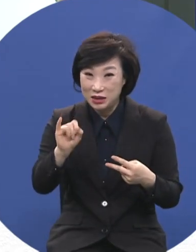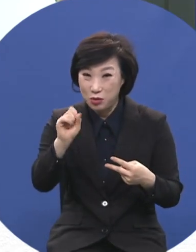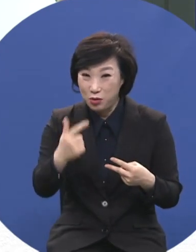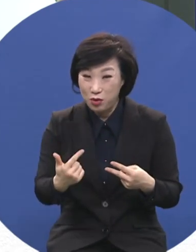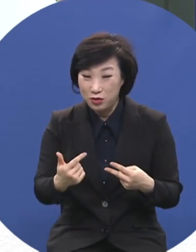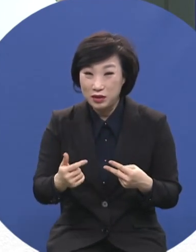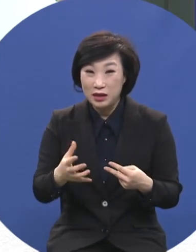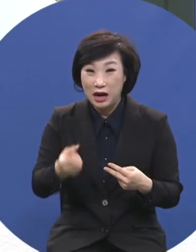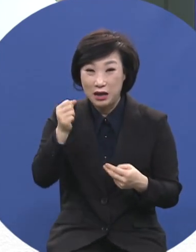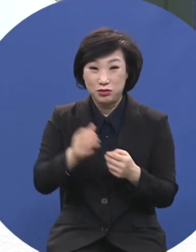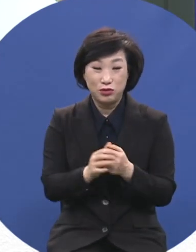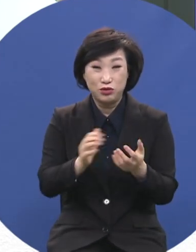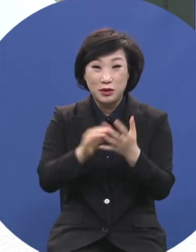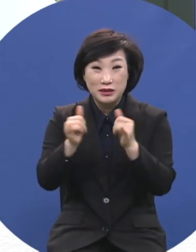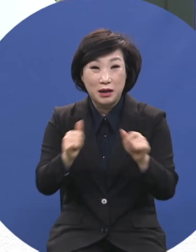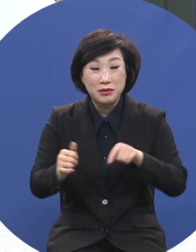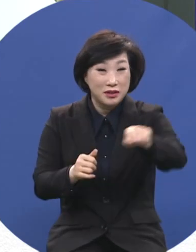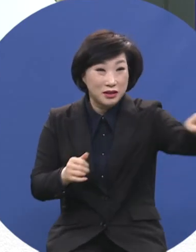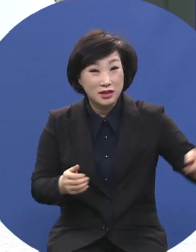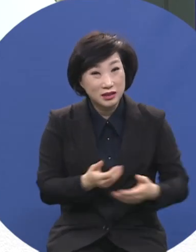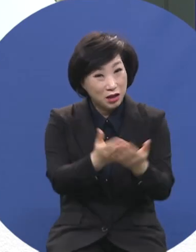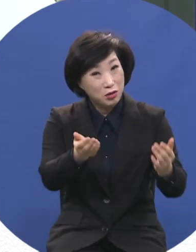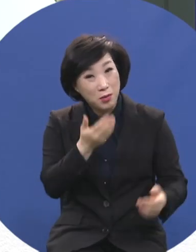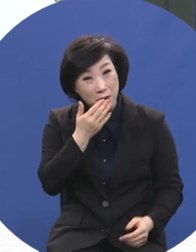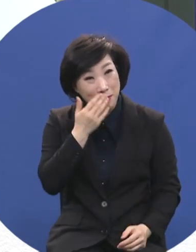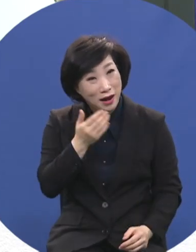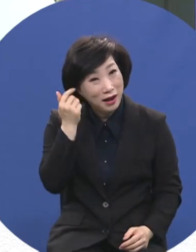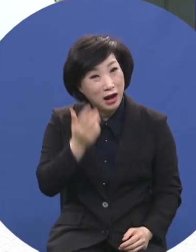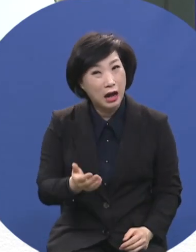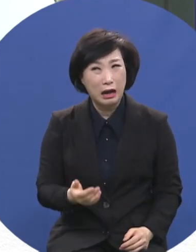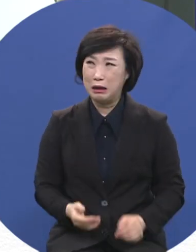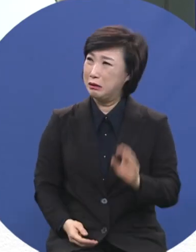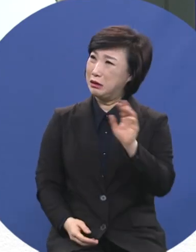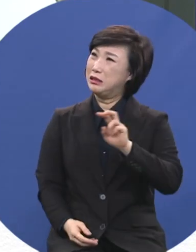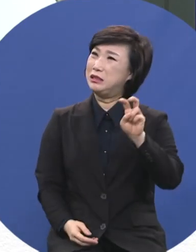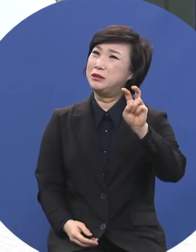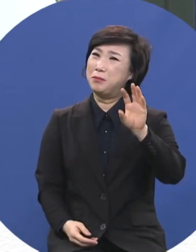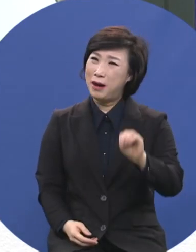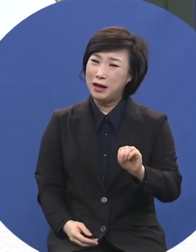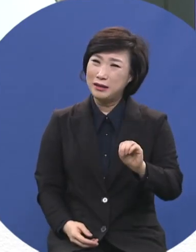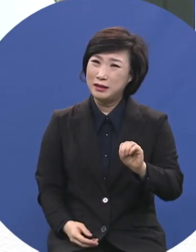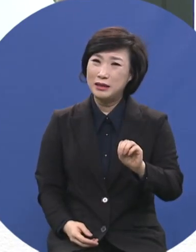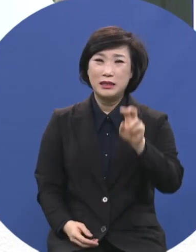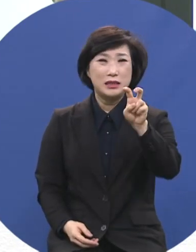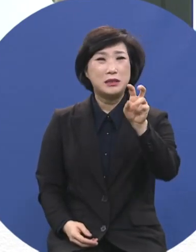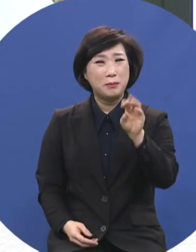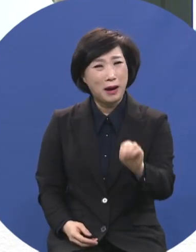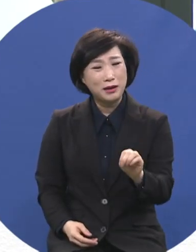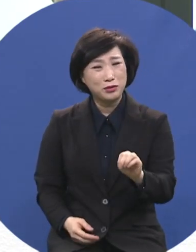그만큼 제자들의 안목이 그것밖에 안 돼. 20만 데나리온 가지고도 먹일 때 말때